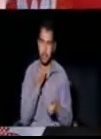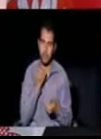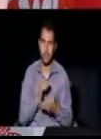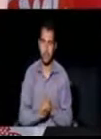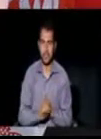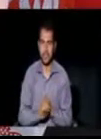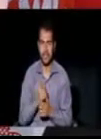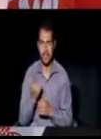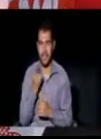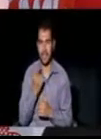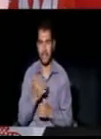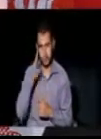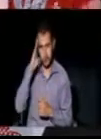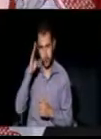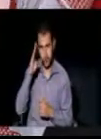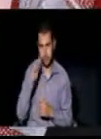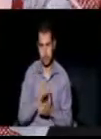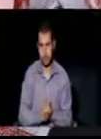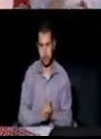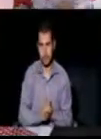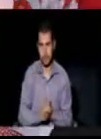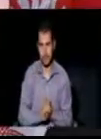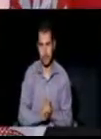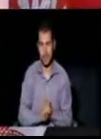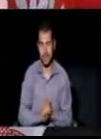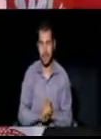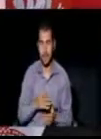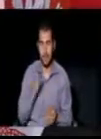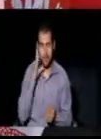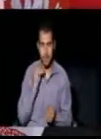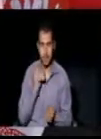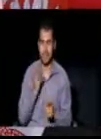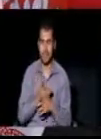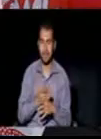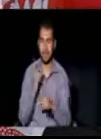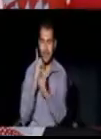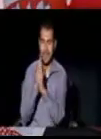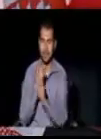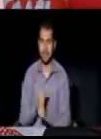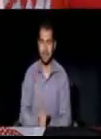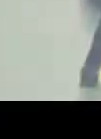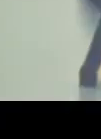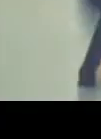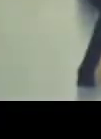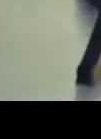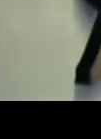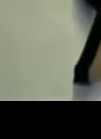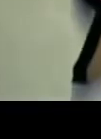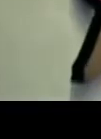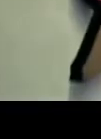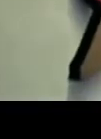عادي ان شاء الله. بنشكرك يا قمر وبنشكر حضرتك يا استاذه صفاء. هي مبسوطه ان هي قابلتك. ده شرف ليا. شكرا جزيلا.